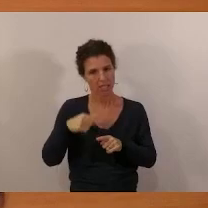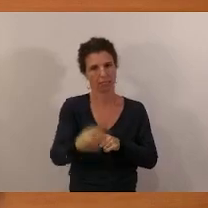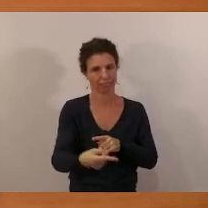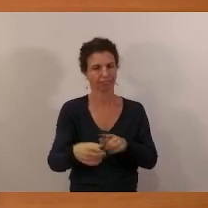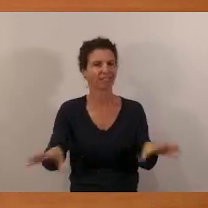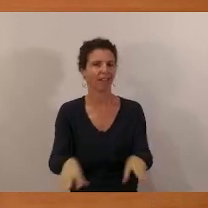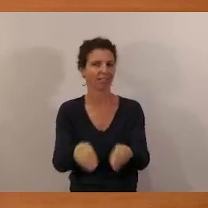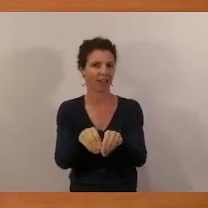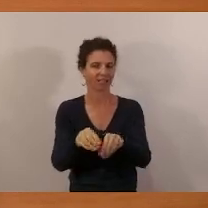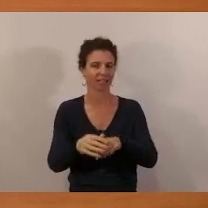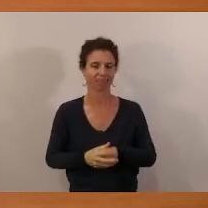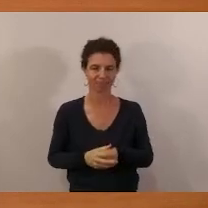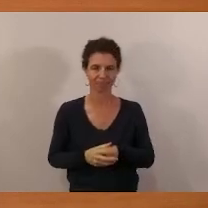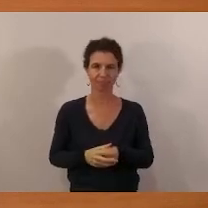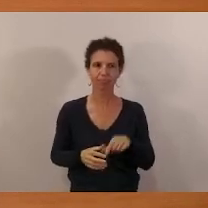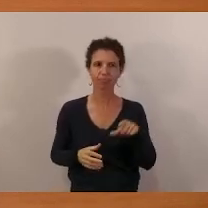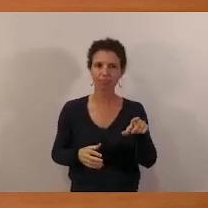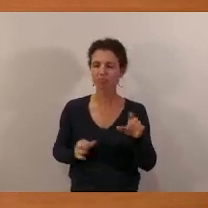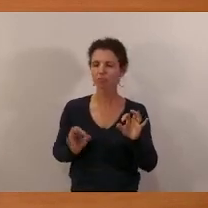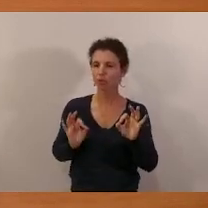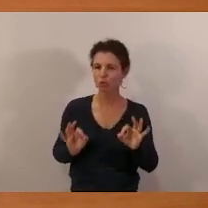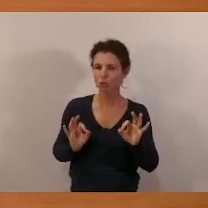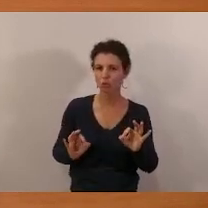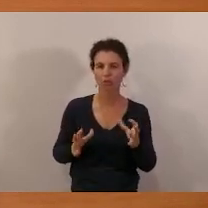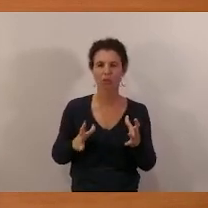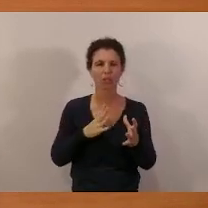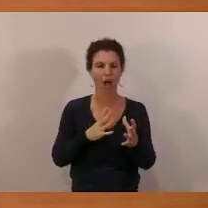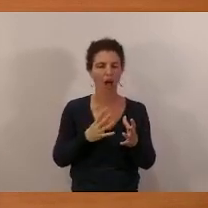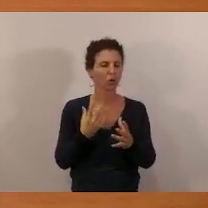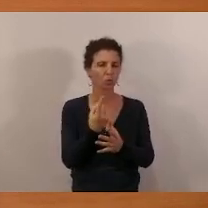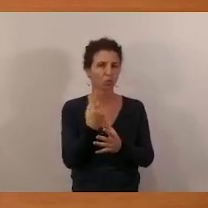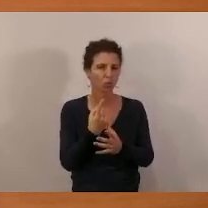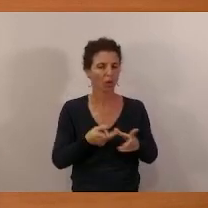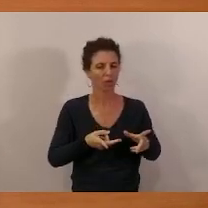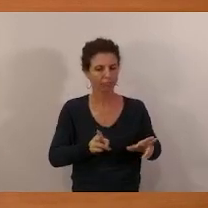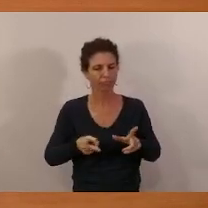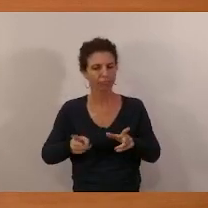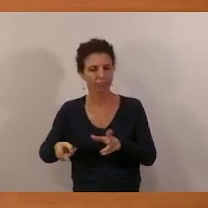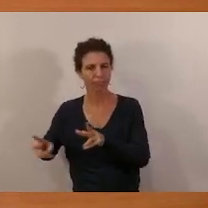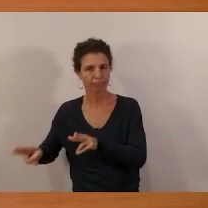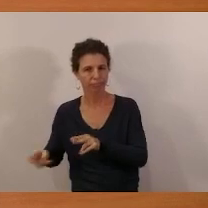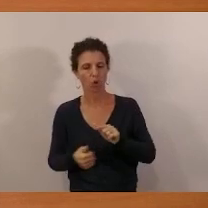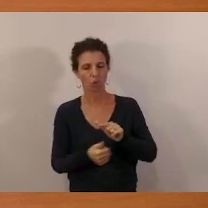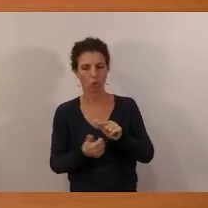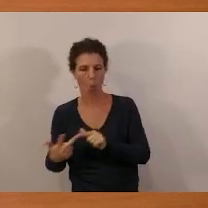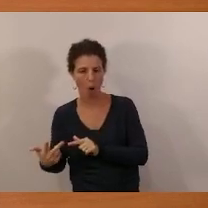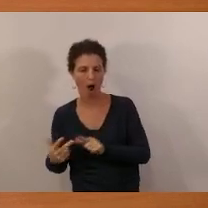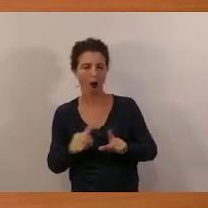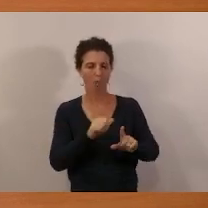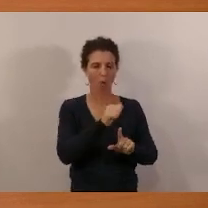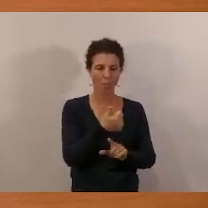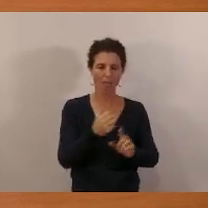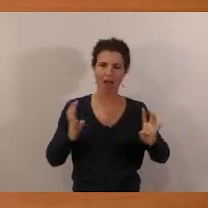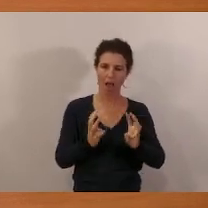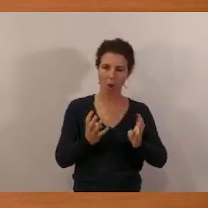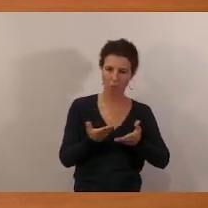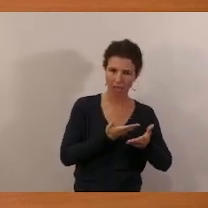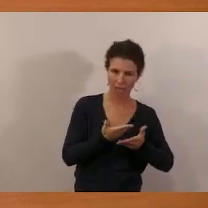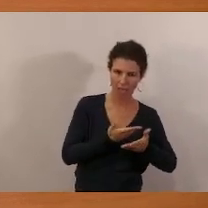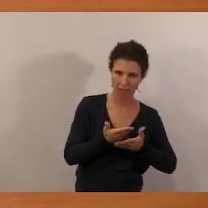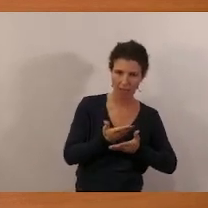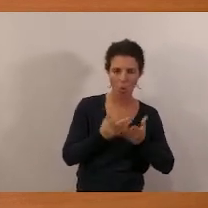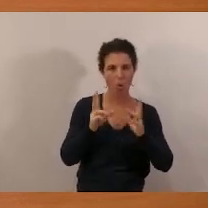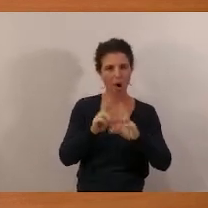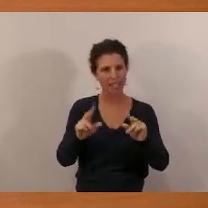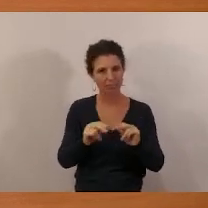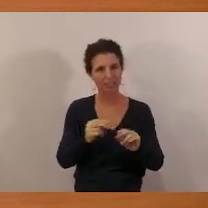Donc en fait, lorsqu'on fait des concertations, il y a toujours une série de trois concertations. Il y a deux concertations. Une première concertation qui explique le contexte et